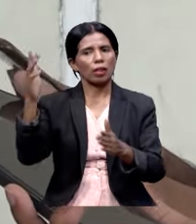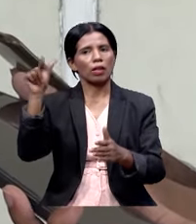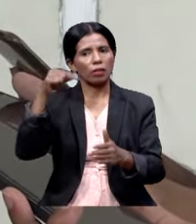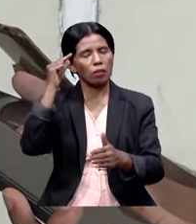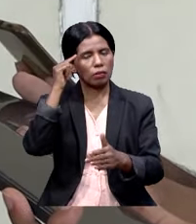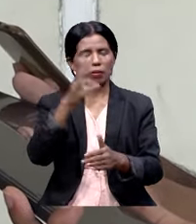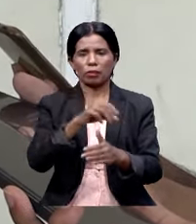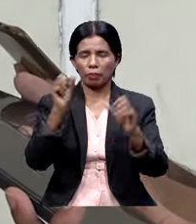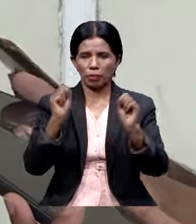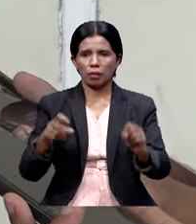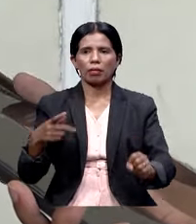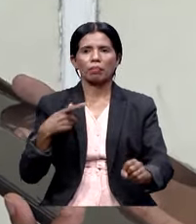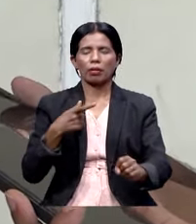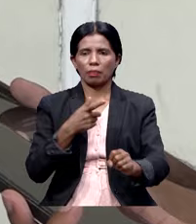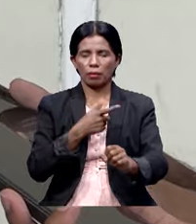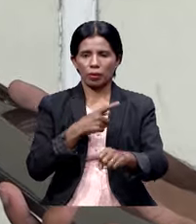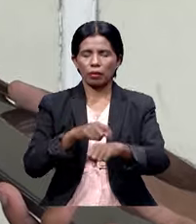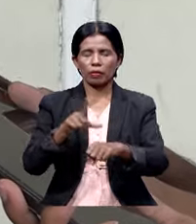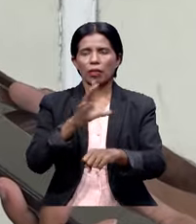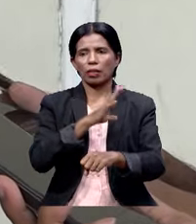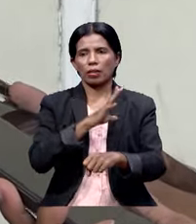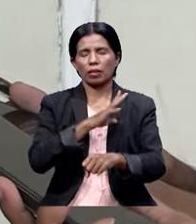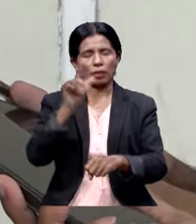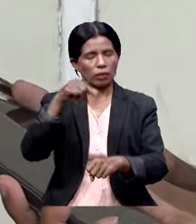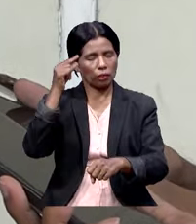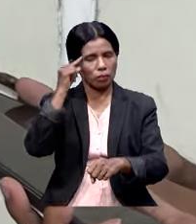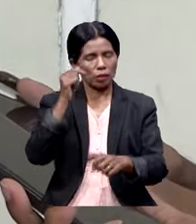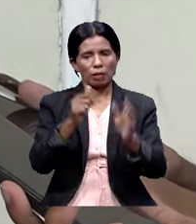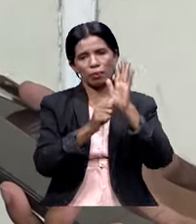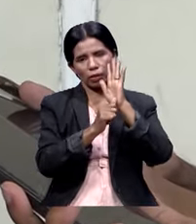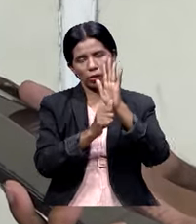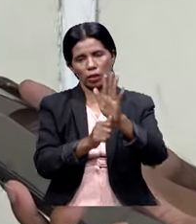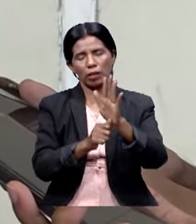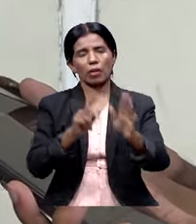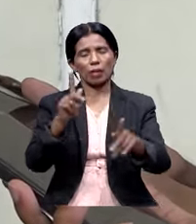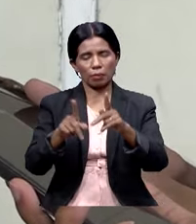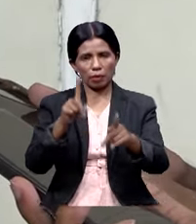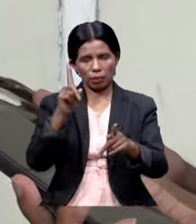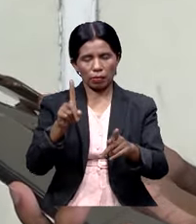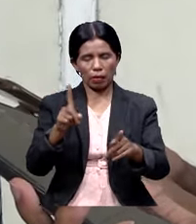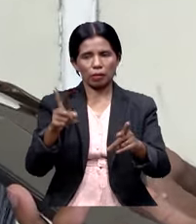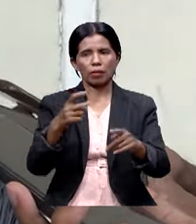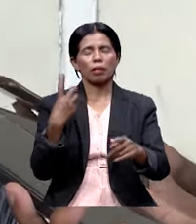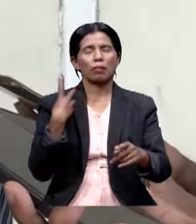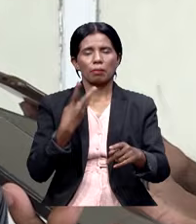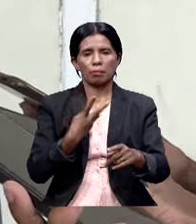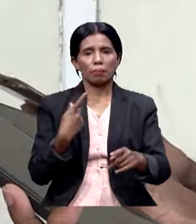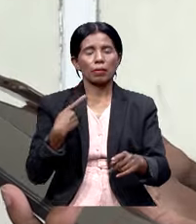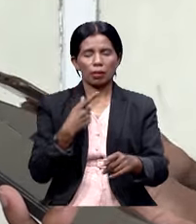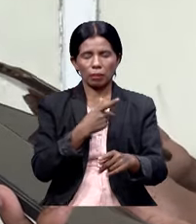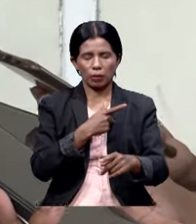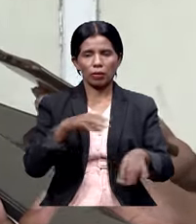ende parlamento he hela governo presenta candidato na mai depois ia parlamento vel hal mini servisu tuir lei haruka